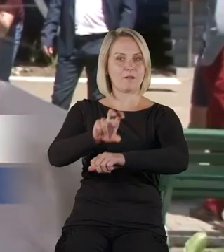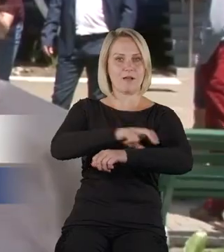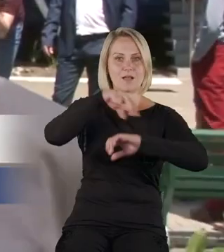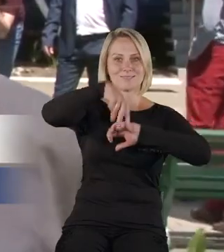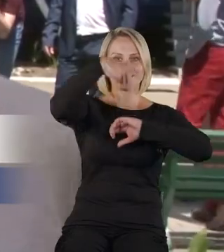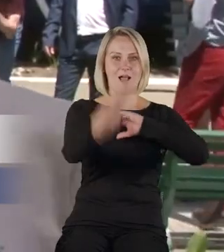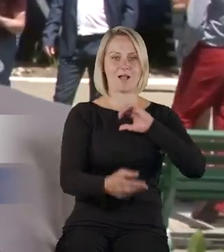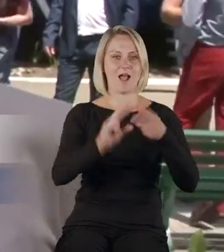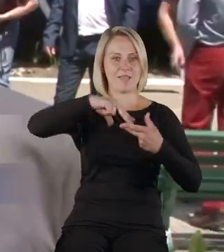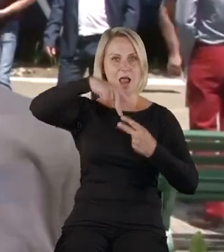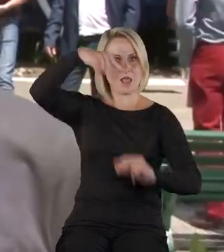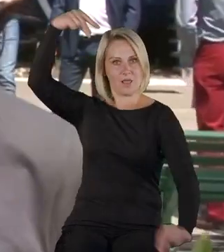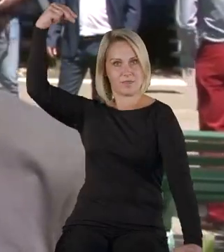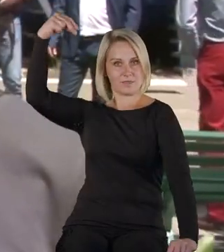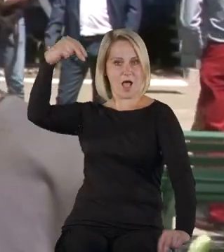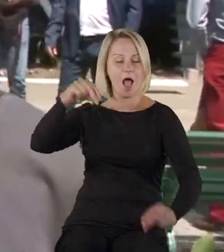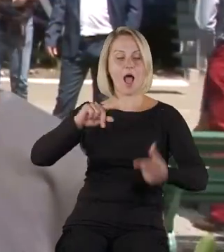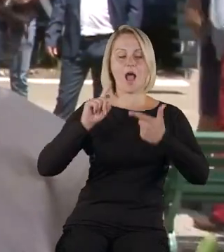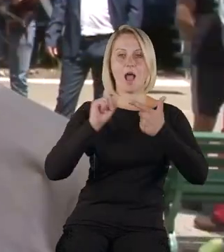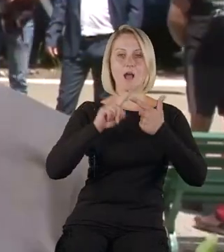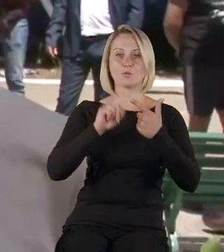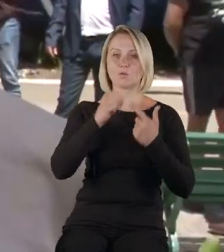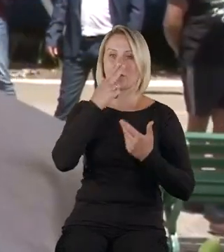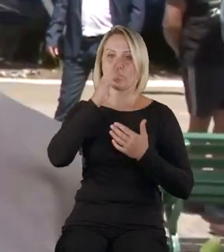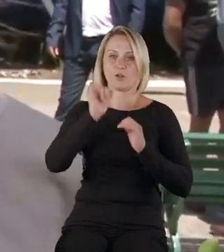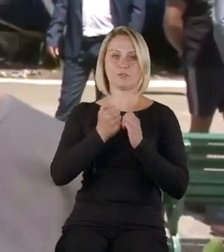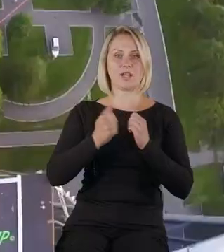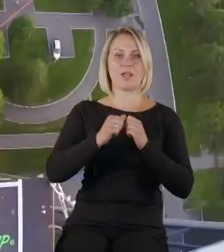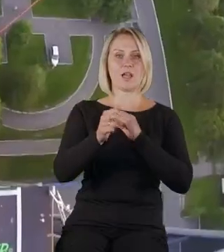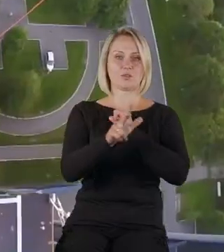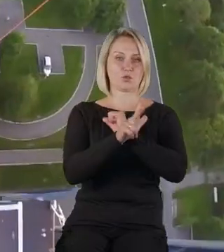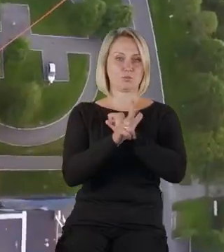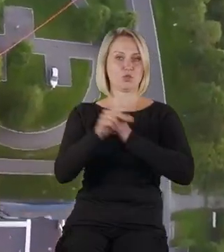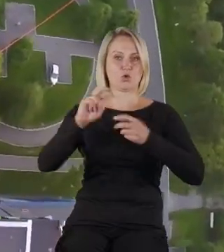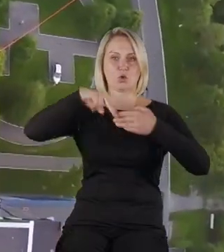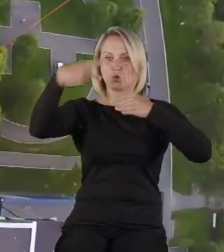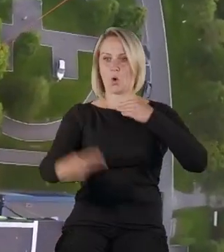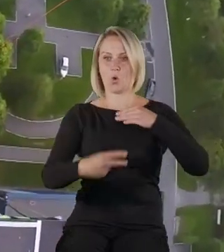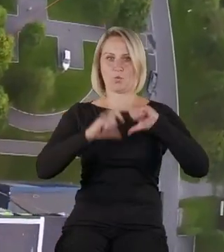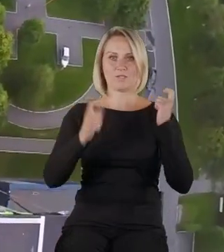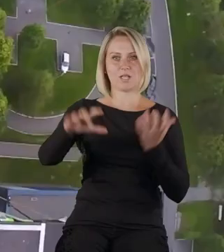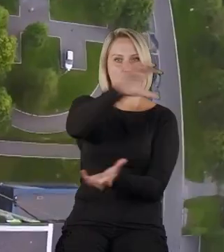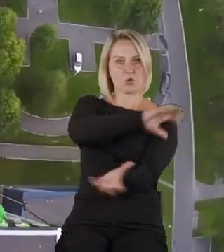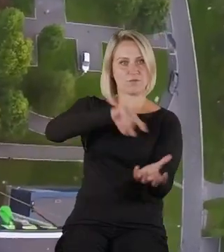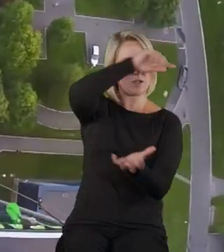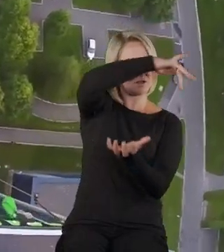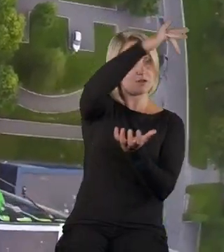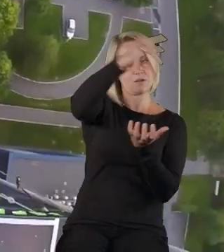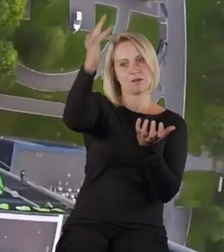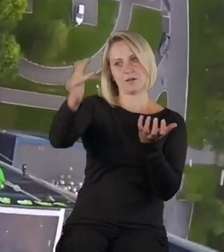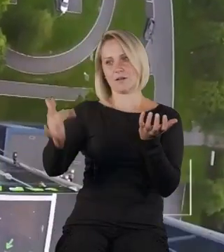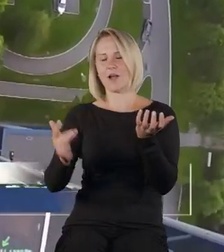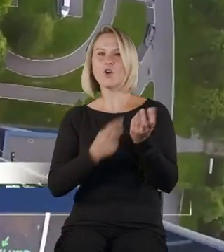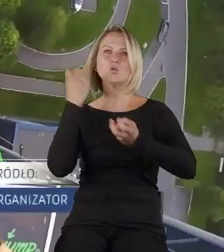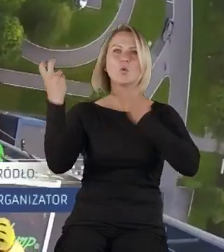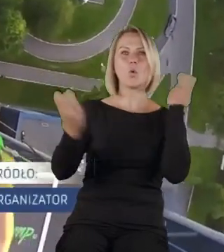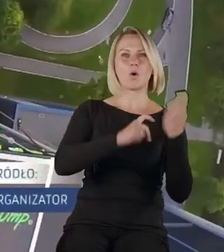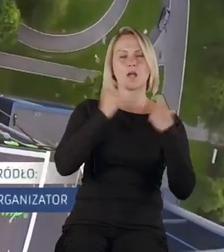na linach, a Dreamwalker to jest projekt 80 skoków dookoła świata. Czyli właśnie wynajdujemy